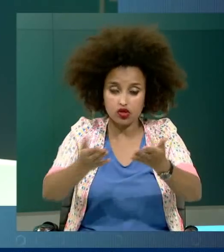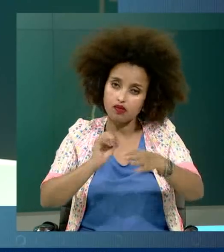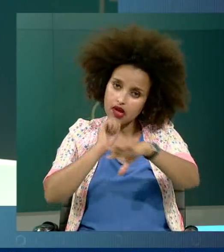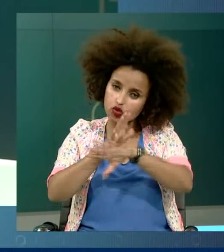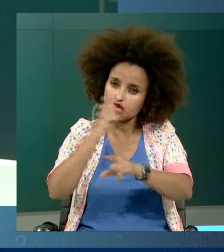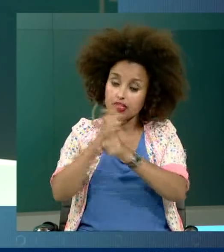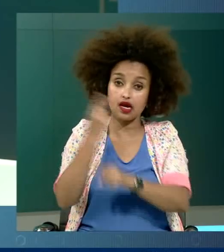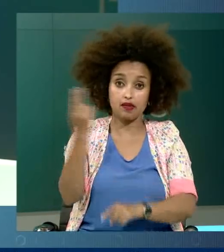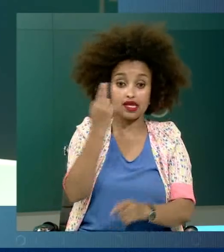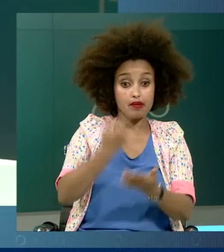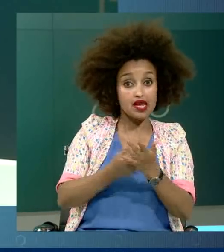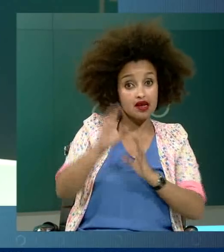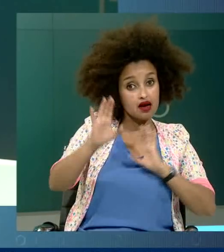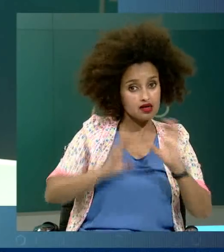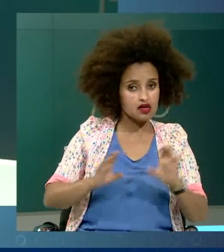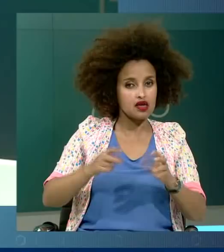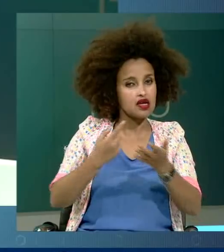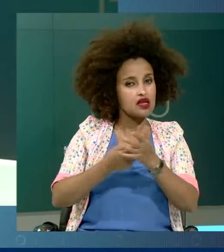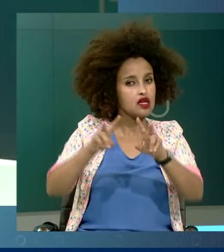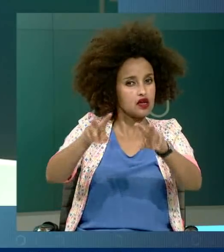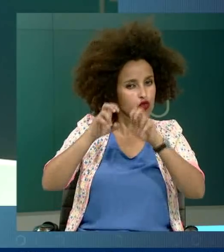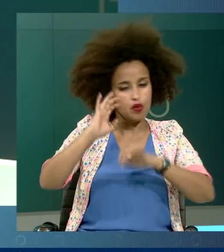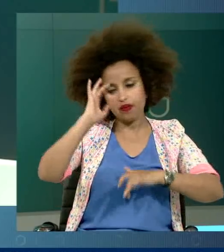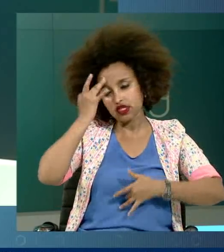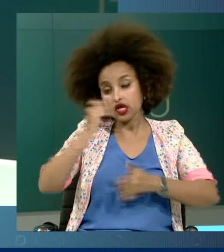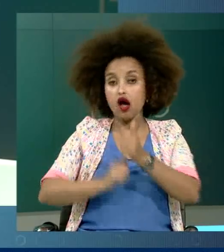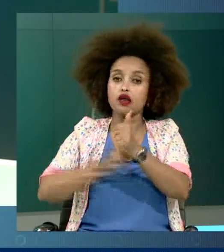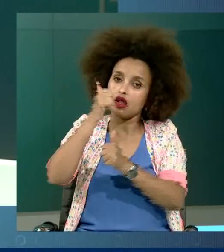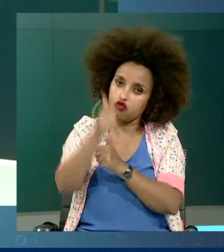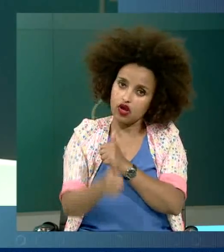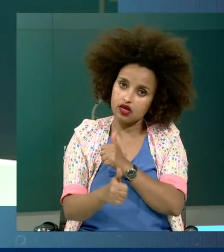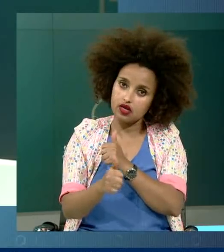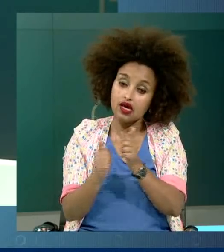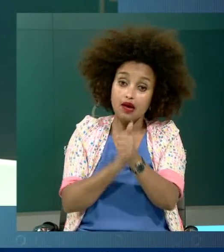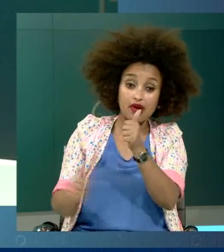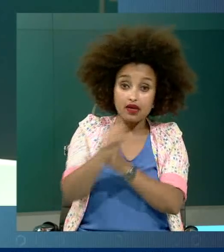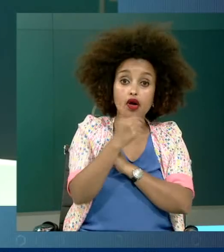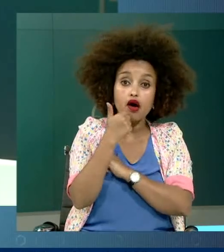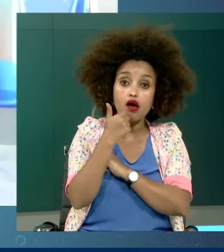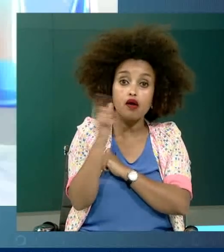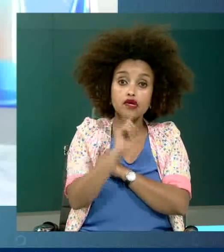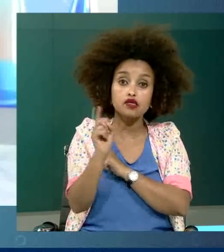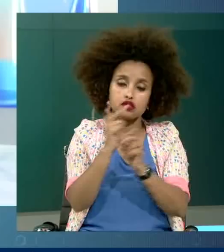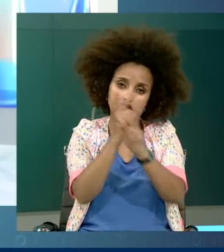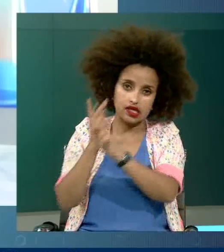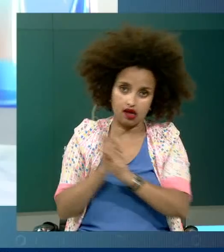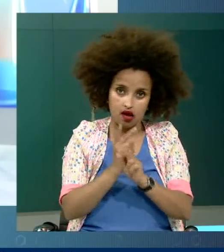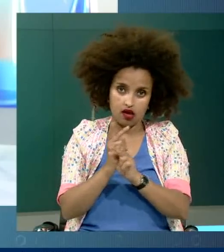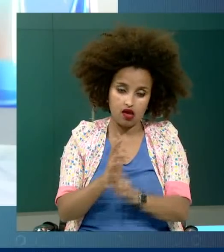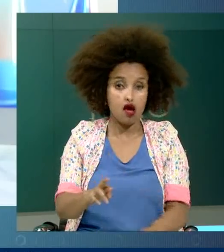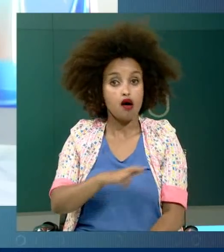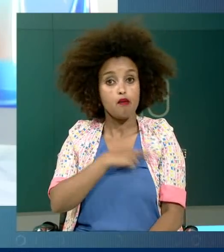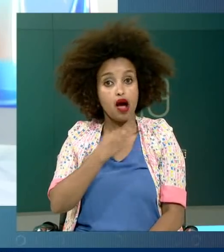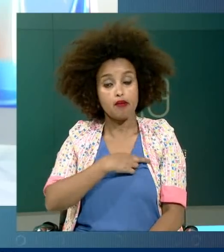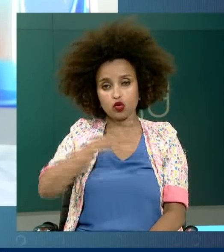እነሱን ካደረግን ይህንን አስከፊ በሽታ እናልፈዋለን። ስለዚህ የቅድሚያ የሚሆነው ጥንቃቄ፣ በሃይማኖት